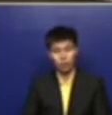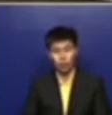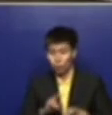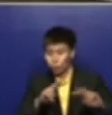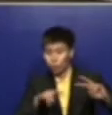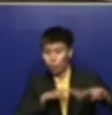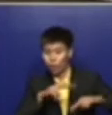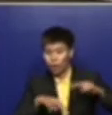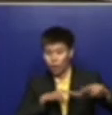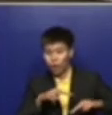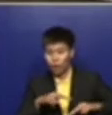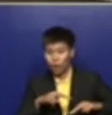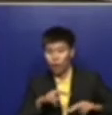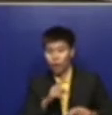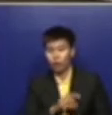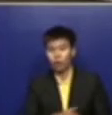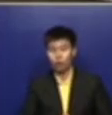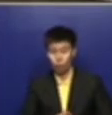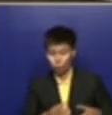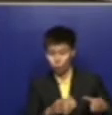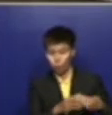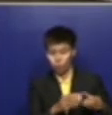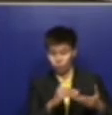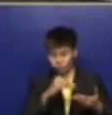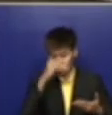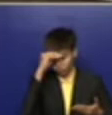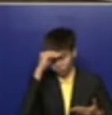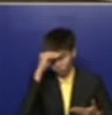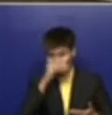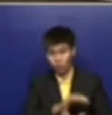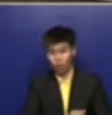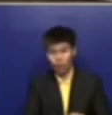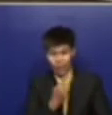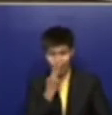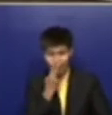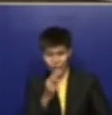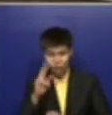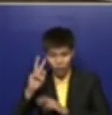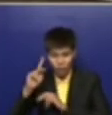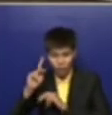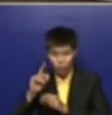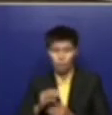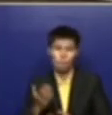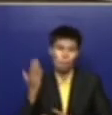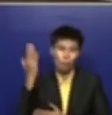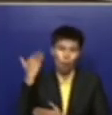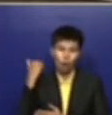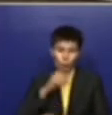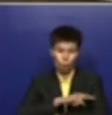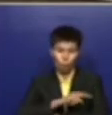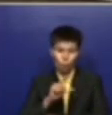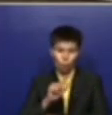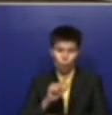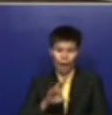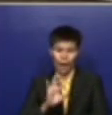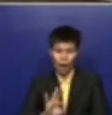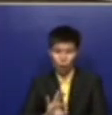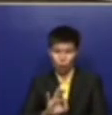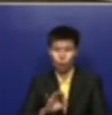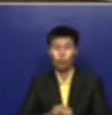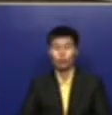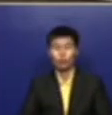เสรีภาพเขาแล้วเนี่ยแต่สิ่งหนึ่งที่ปรากฏอยู่ในข่าวนะครับเมื่อวานที่ผ่านมาวันที่29